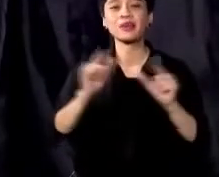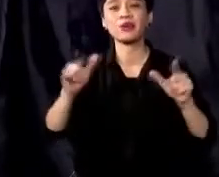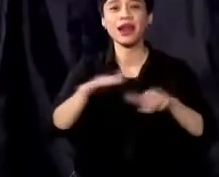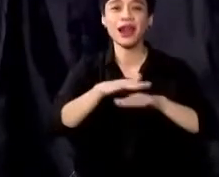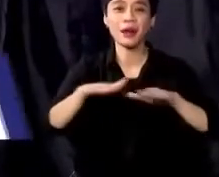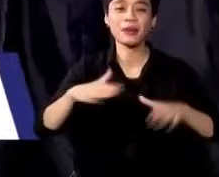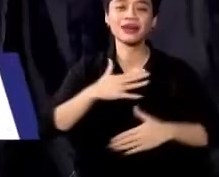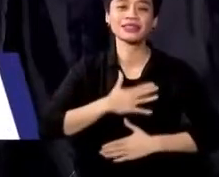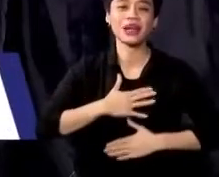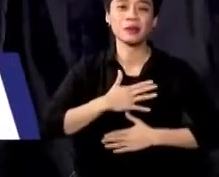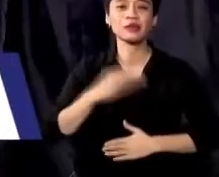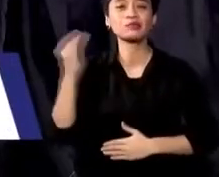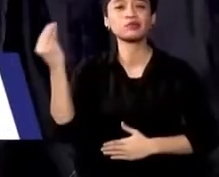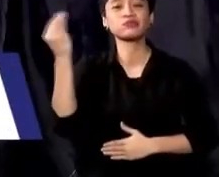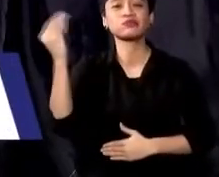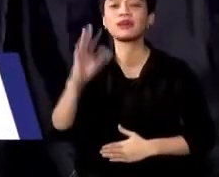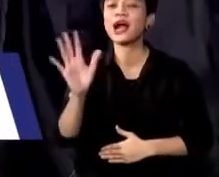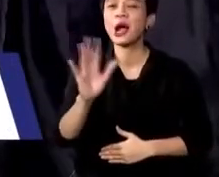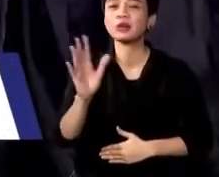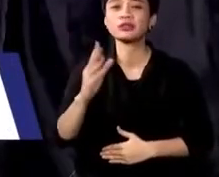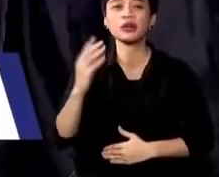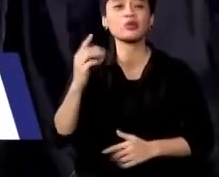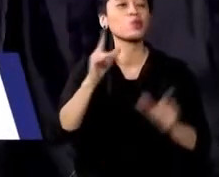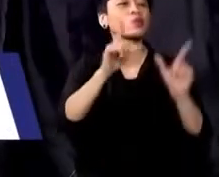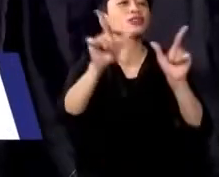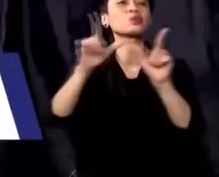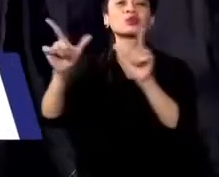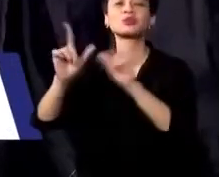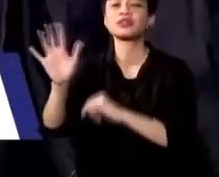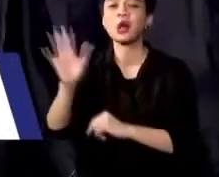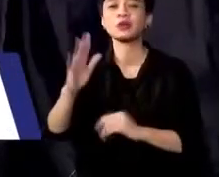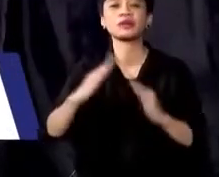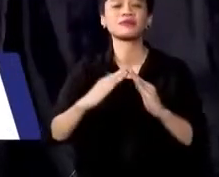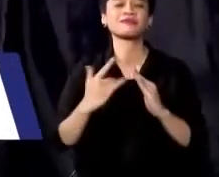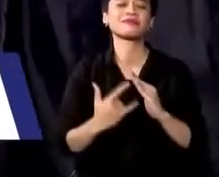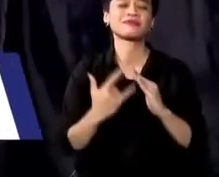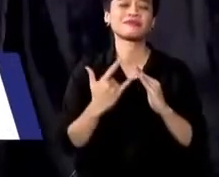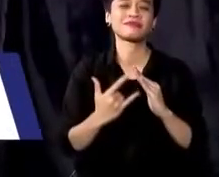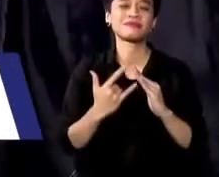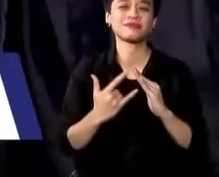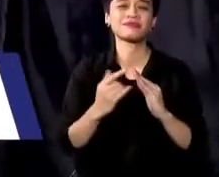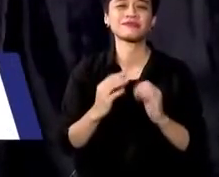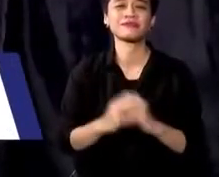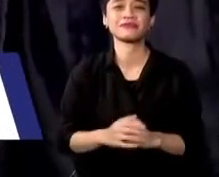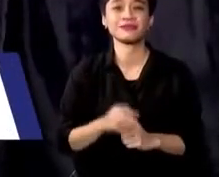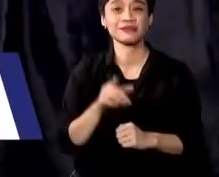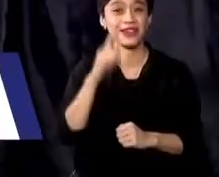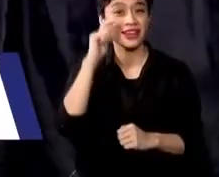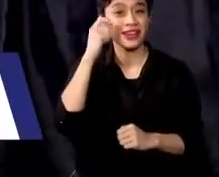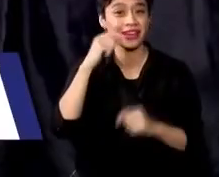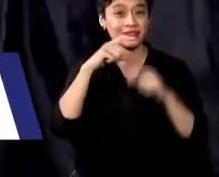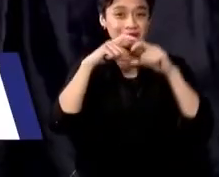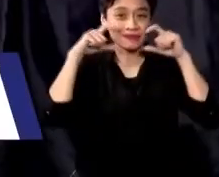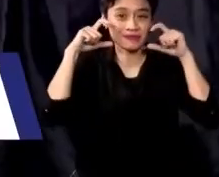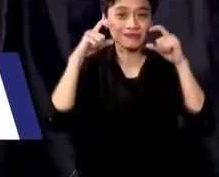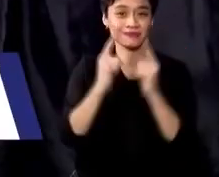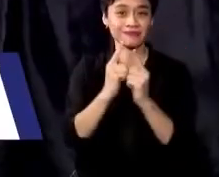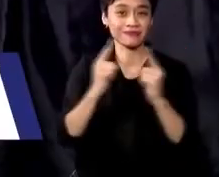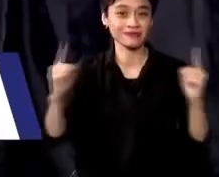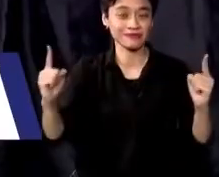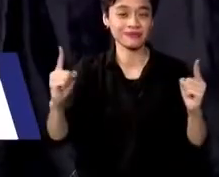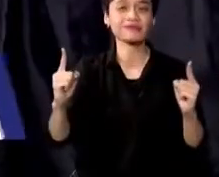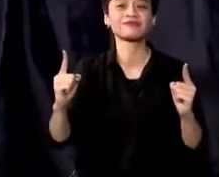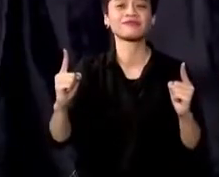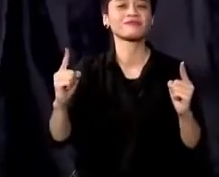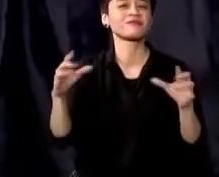dan nyaman tanpa jalan-jalan tanpa bepergian dan tetap di rumah saja serta jangan lupa untuk selalu memakai masker menjaga jarak dan